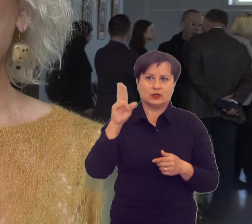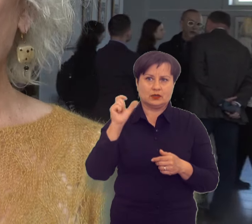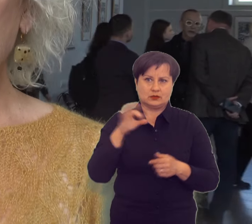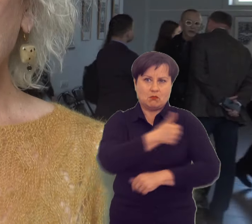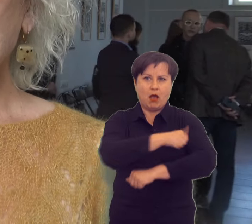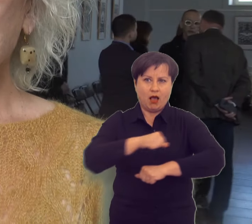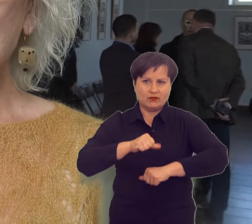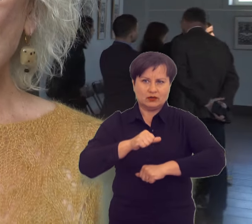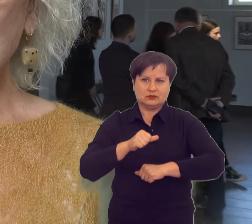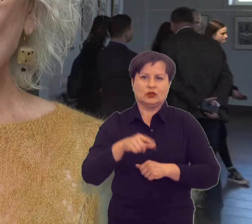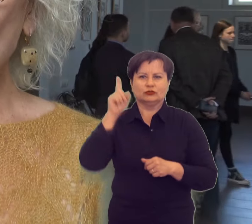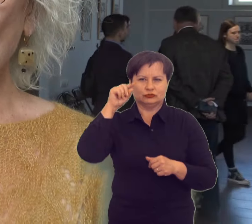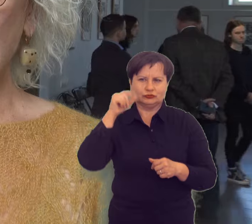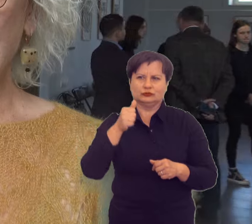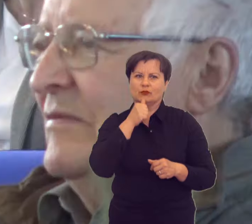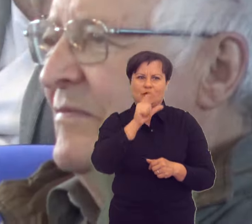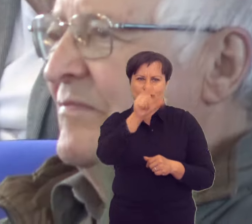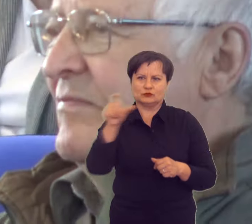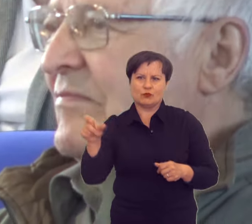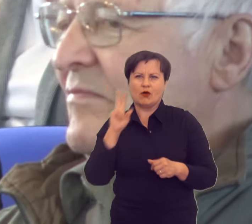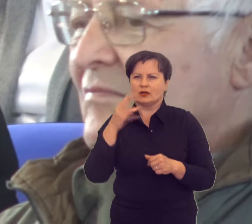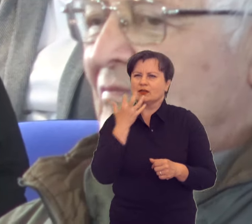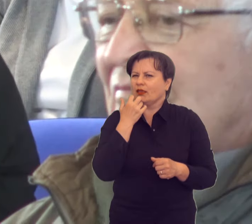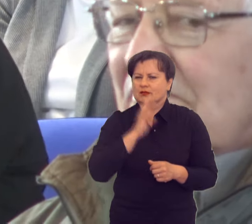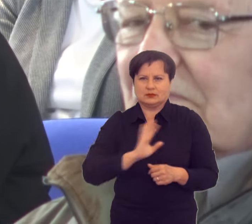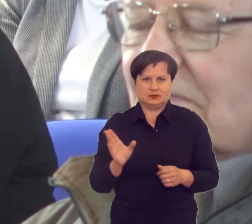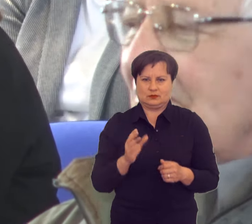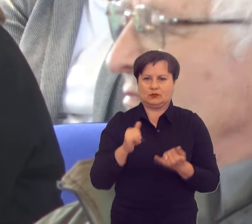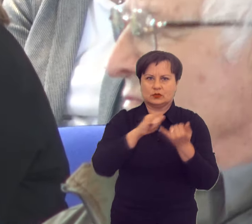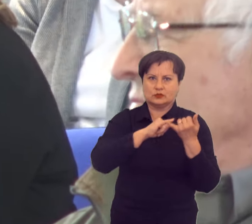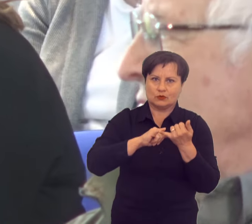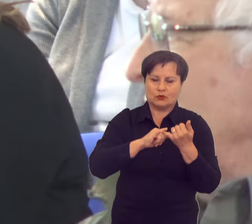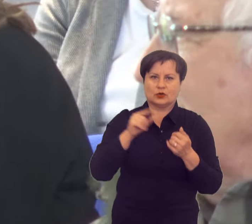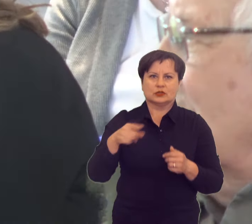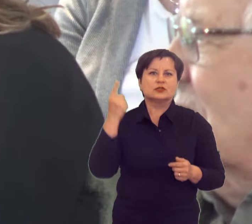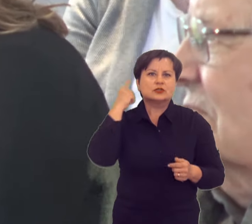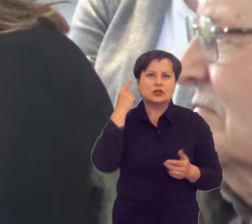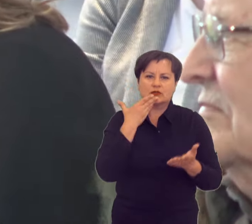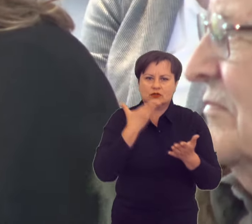nėra labai besidomintis istorija. Išgarsėjo savo žiaurumu malšinant